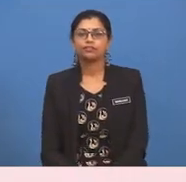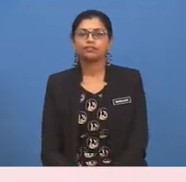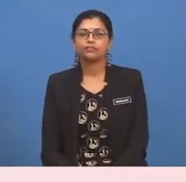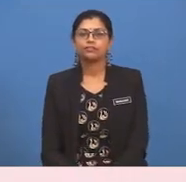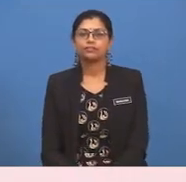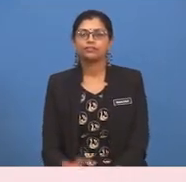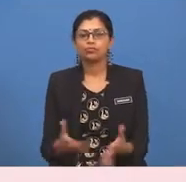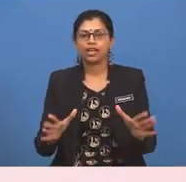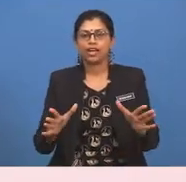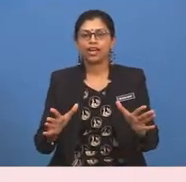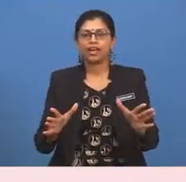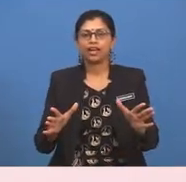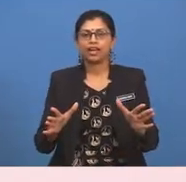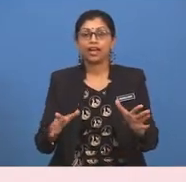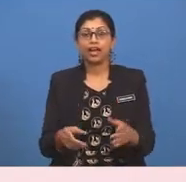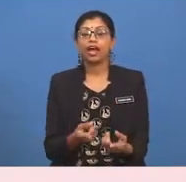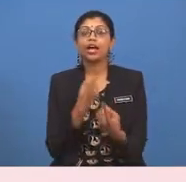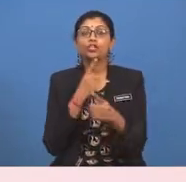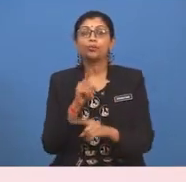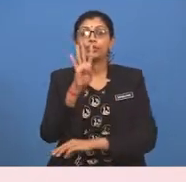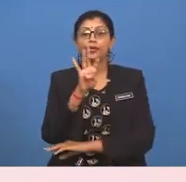Tepat sekali.